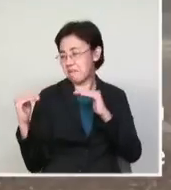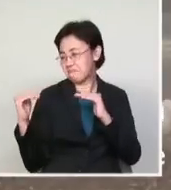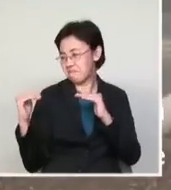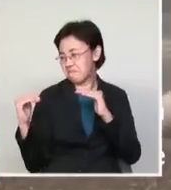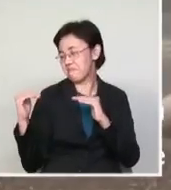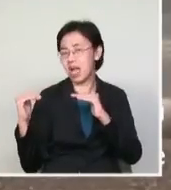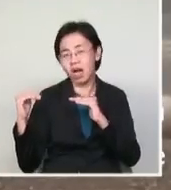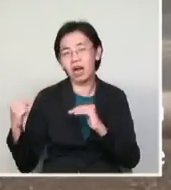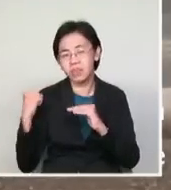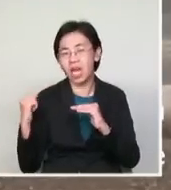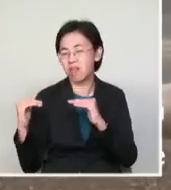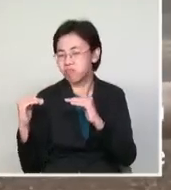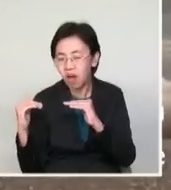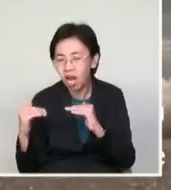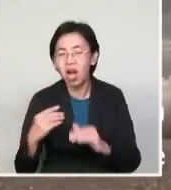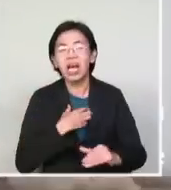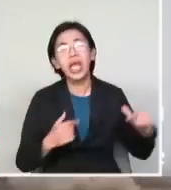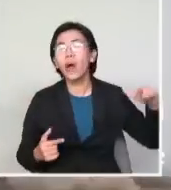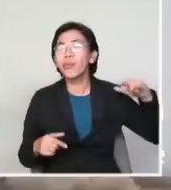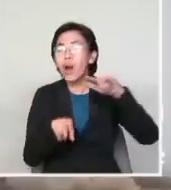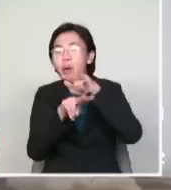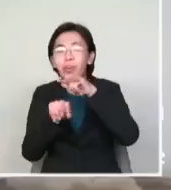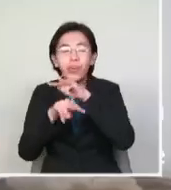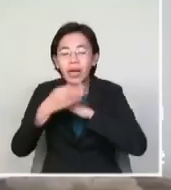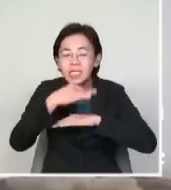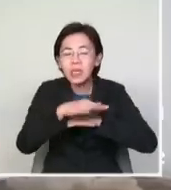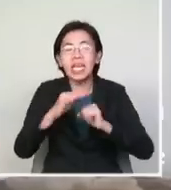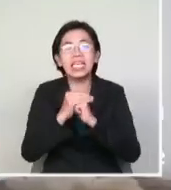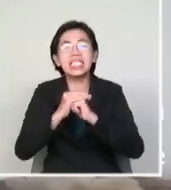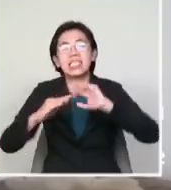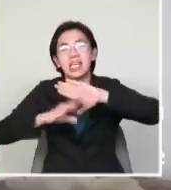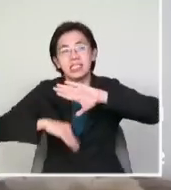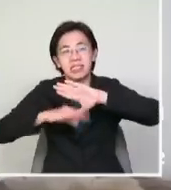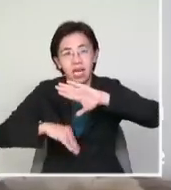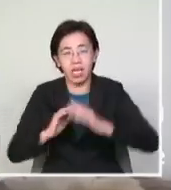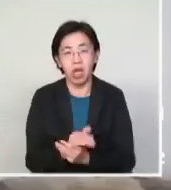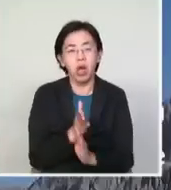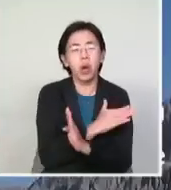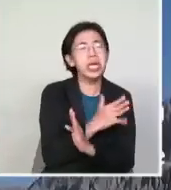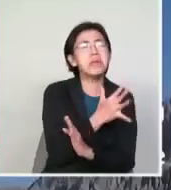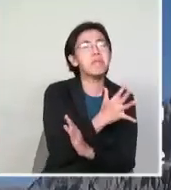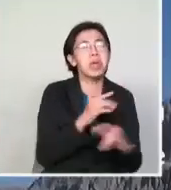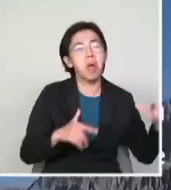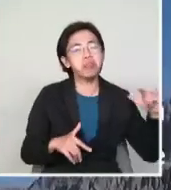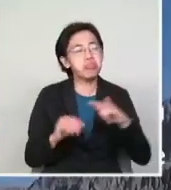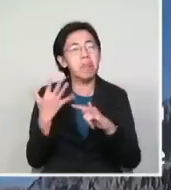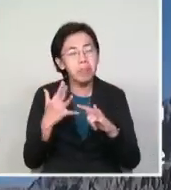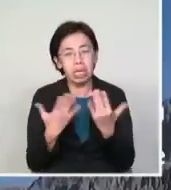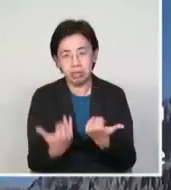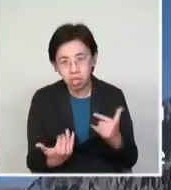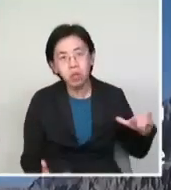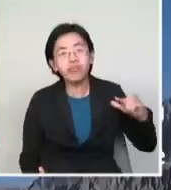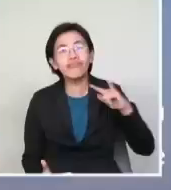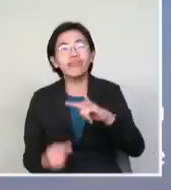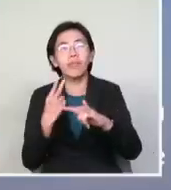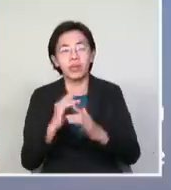คะก็เลยพยายามที่จะเข้ามาแสดงตนในพื้นที่ของทะเลจีนใต้มากกว่าช่วงก่อนหน้านี้นะคะโดยแหล่งข่าวยังบ